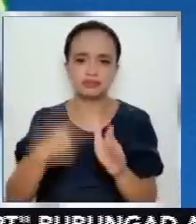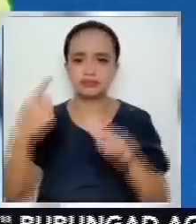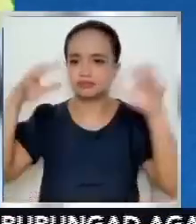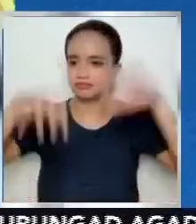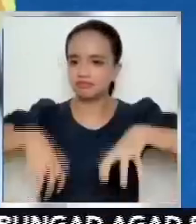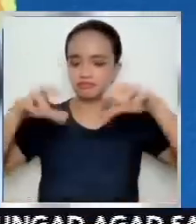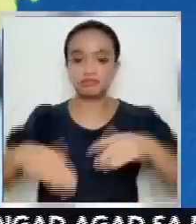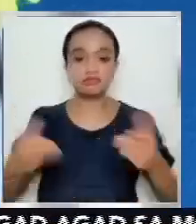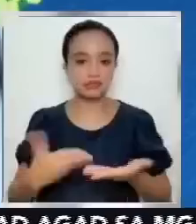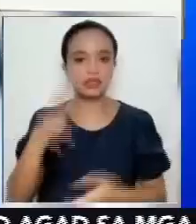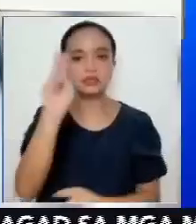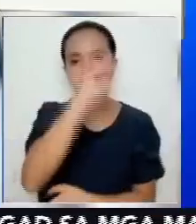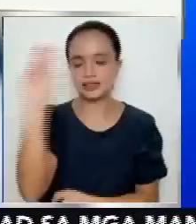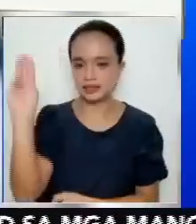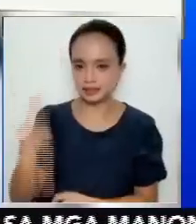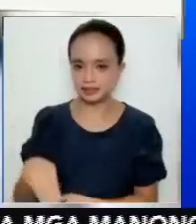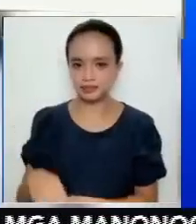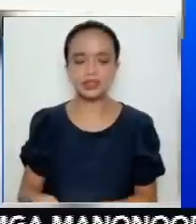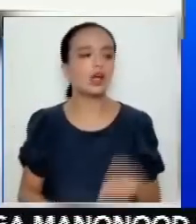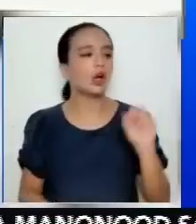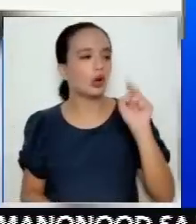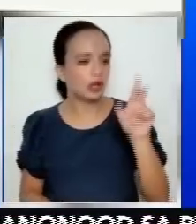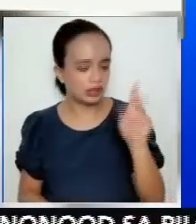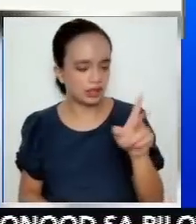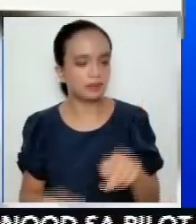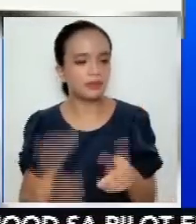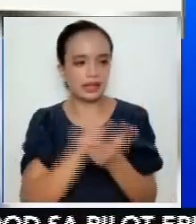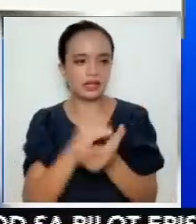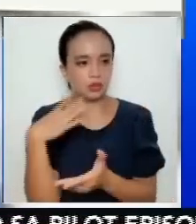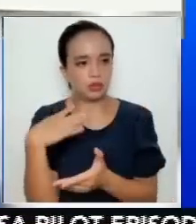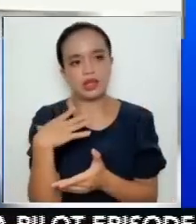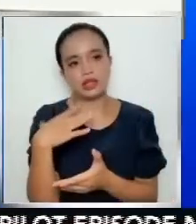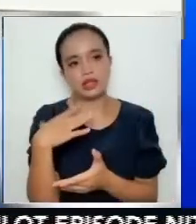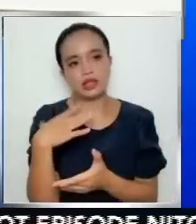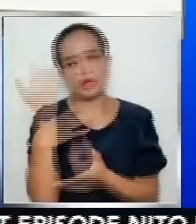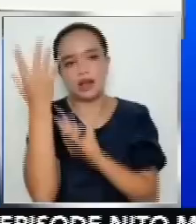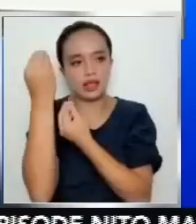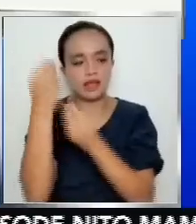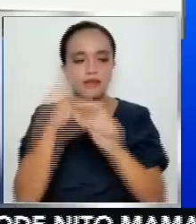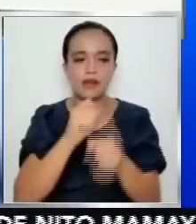ngayong darating na Linggo. Sige, Chris, antabayan na natin ang iba pang update mula sa PAGASA.